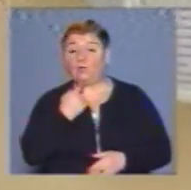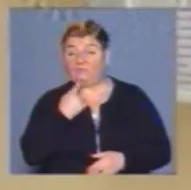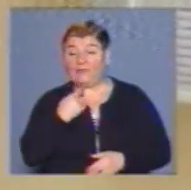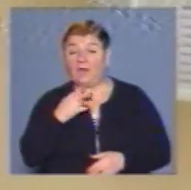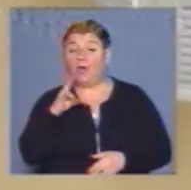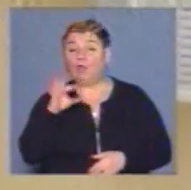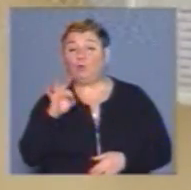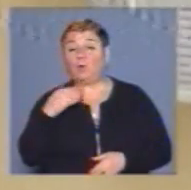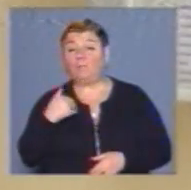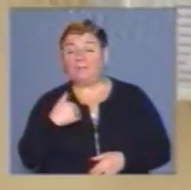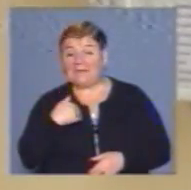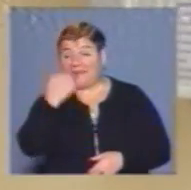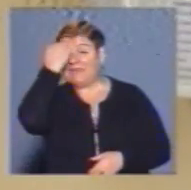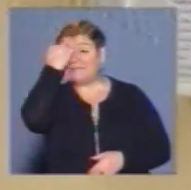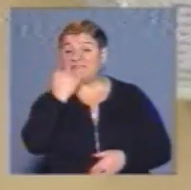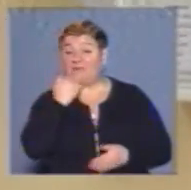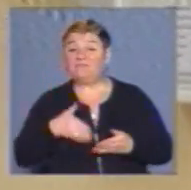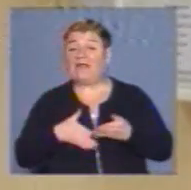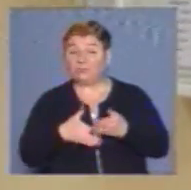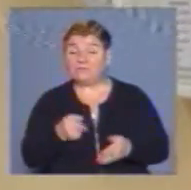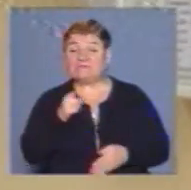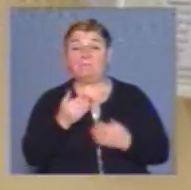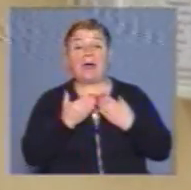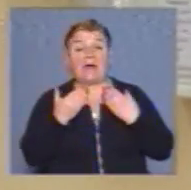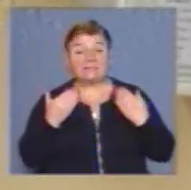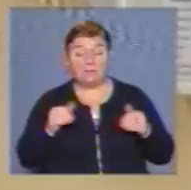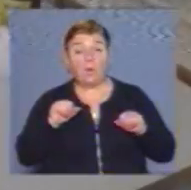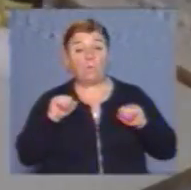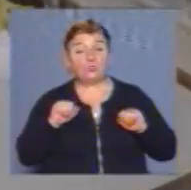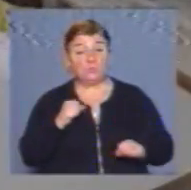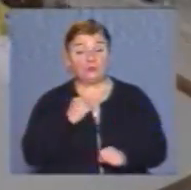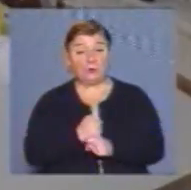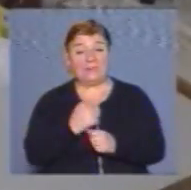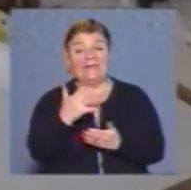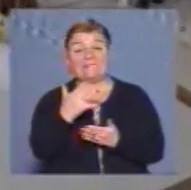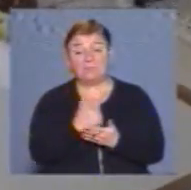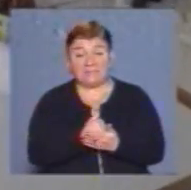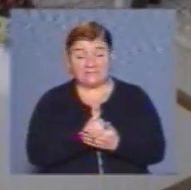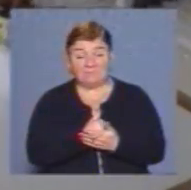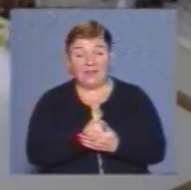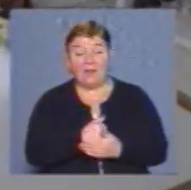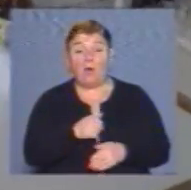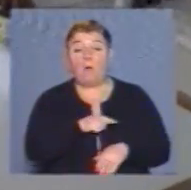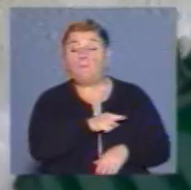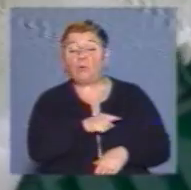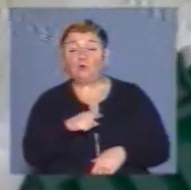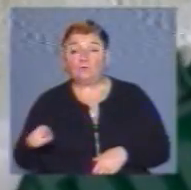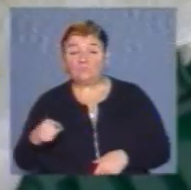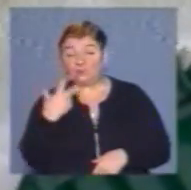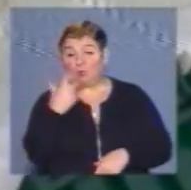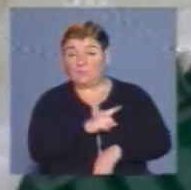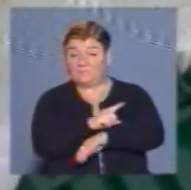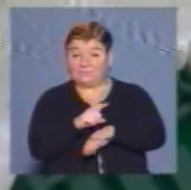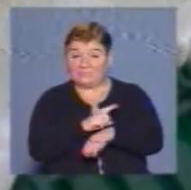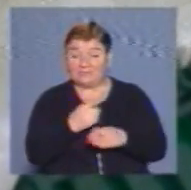ми, завдячуючи цим акціям, можемо зробити певні і запаси. Впродовж 3 годин акції «Ланцюг милосердя»